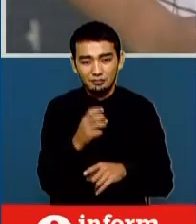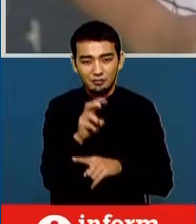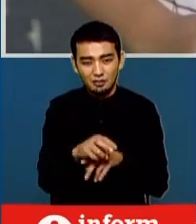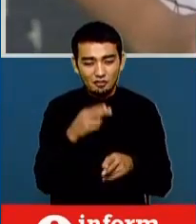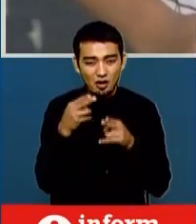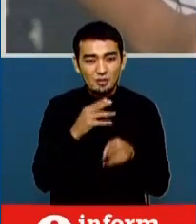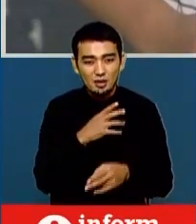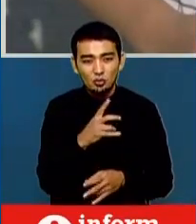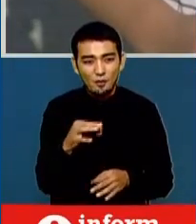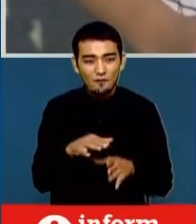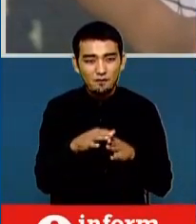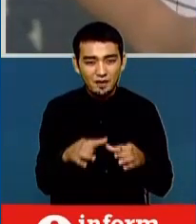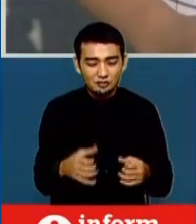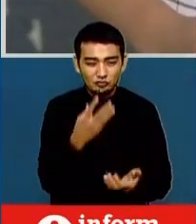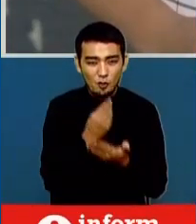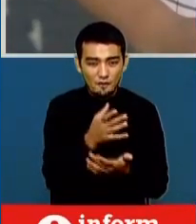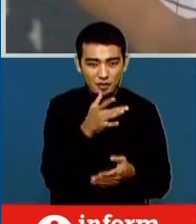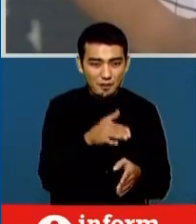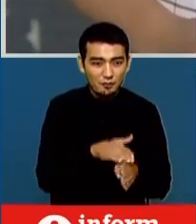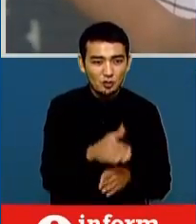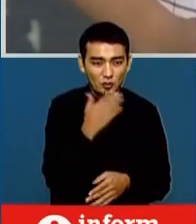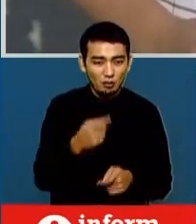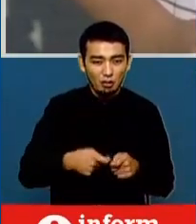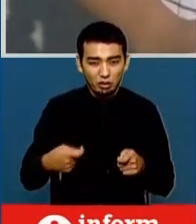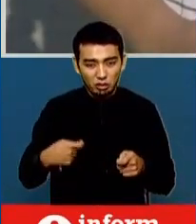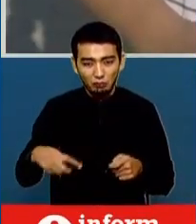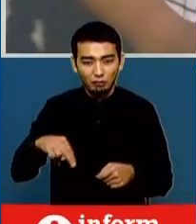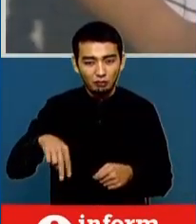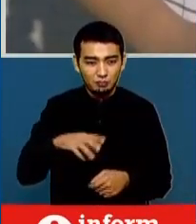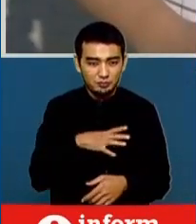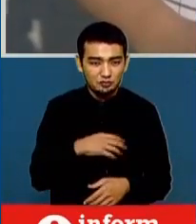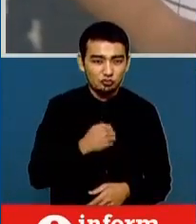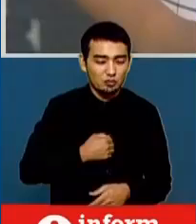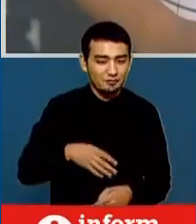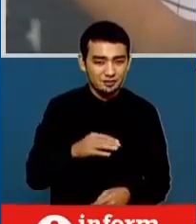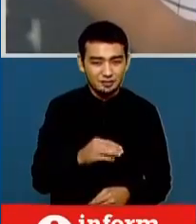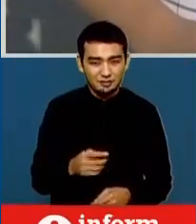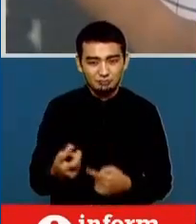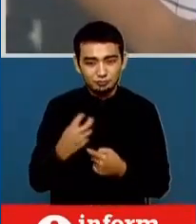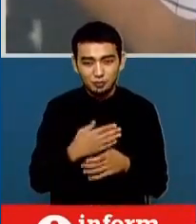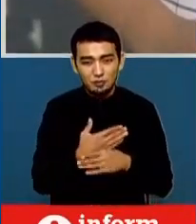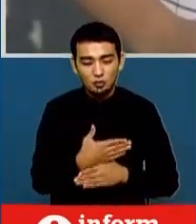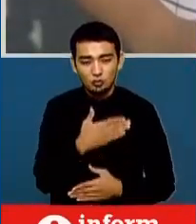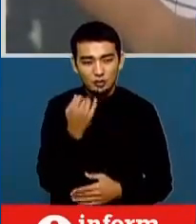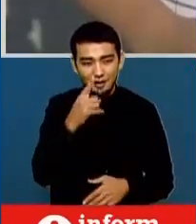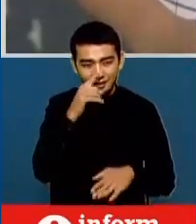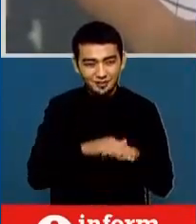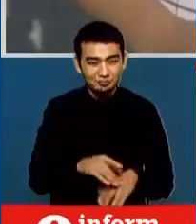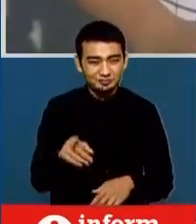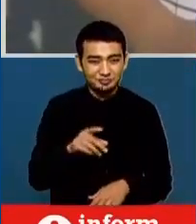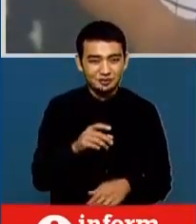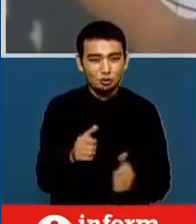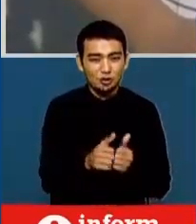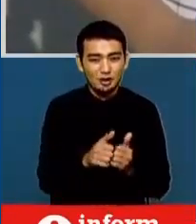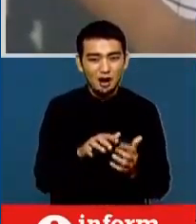шенеуніктер дер кезінде іске кірісудің орнына уақытты созып жүріп алды деп ашынып отыр көпшілік. Ал әкімдік өкілдері қашыртқы арнаны көрші